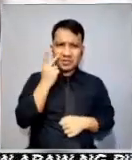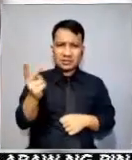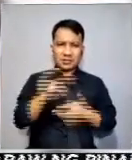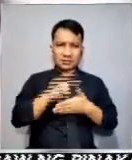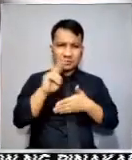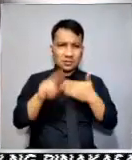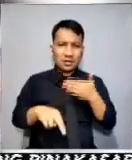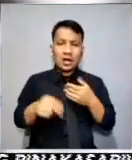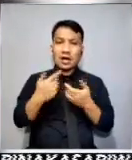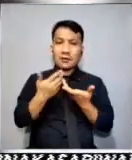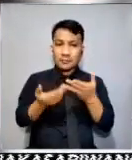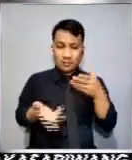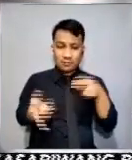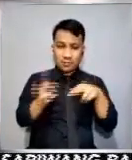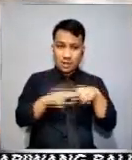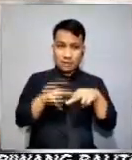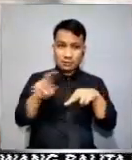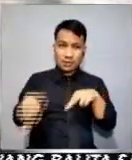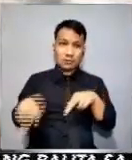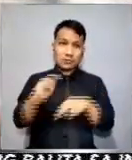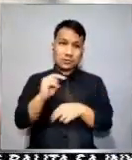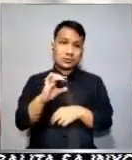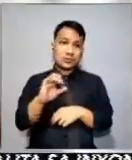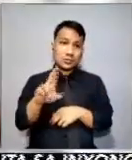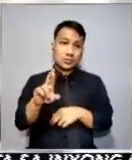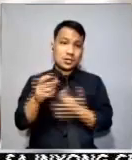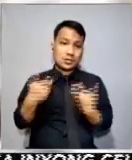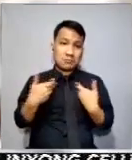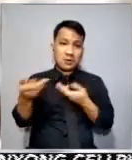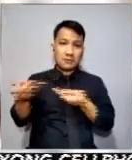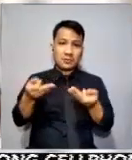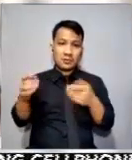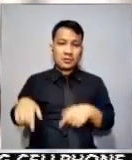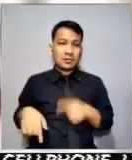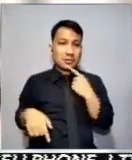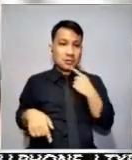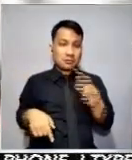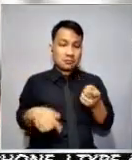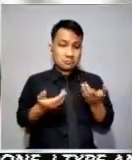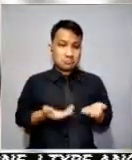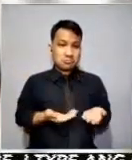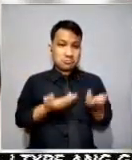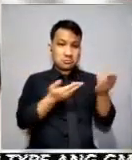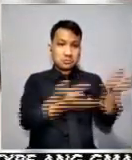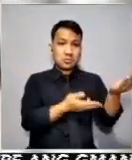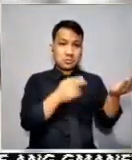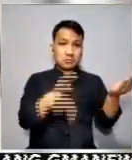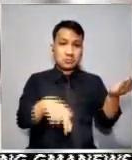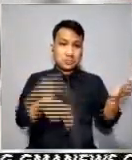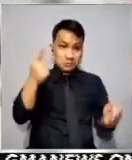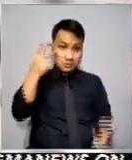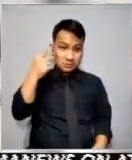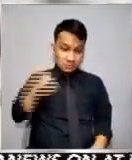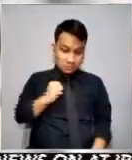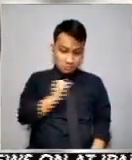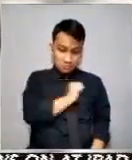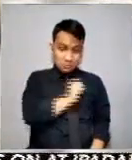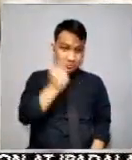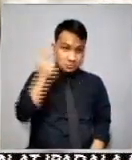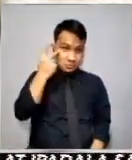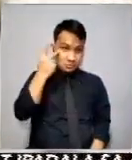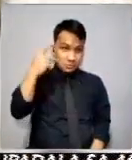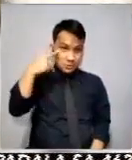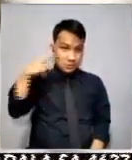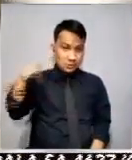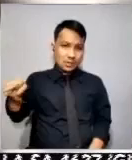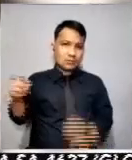mungkahi naman ngayon, Senator Kiko Pangilinan, palitan si Health Secretary Francisco Duque III at ang mga opisyal na nakapaligid sa kanya.